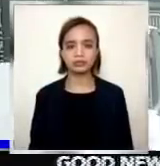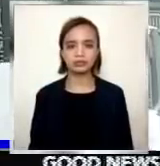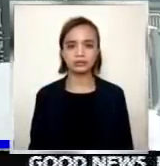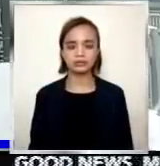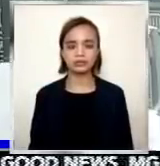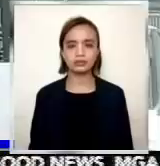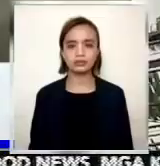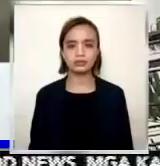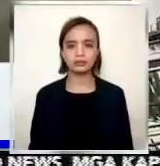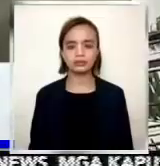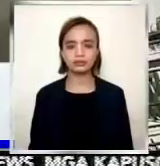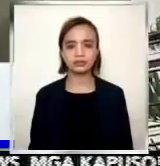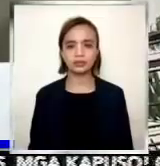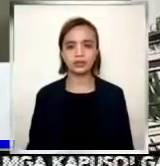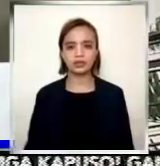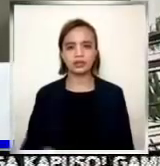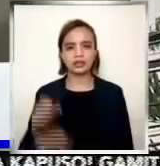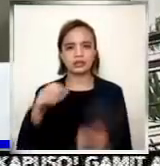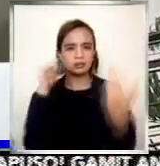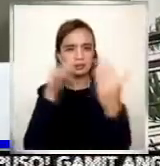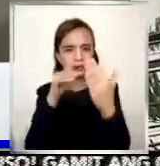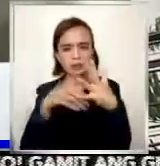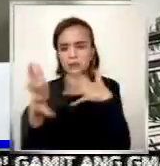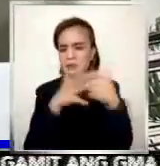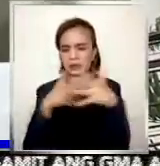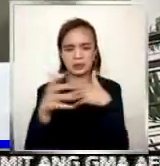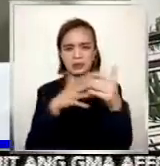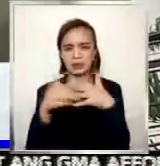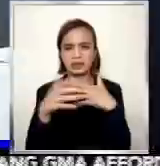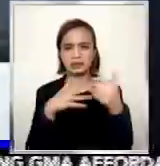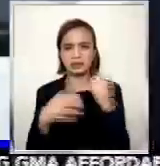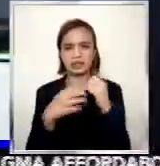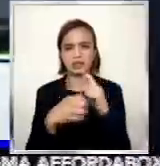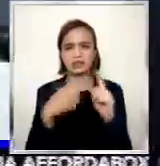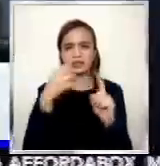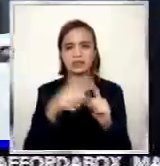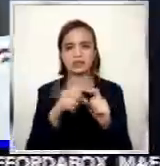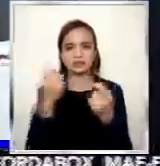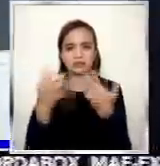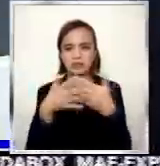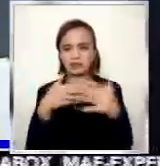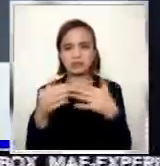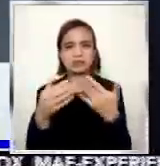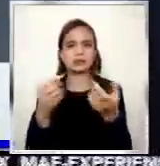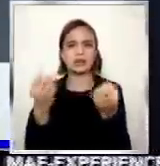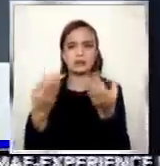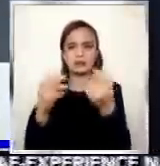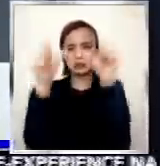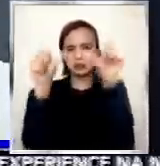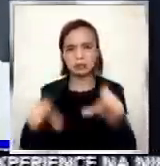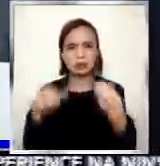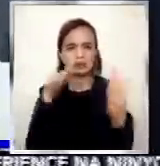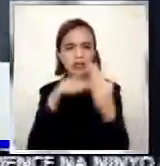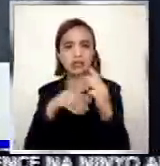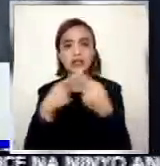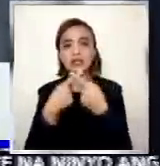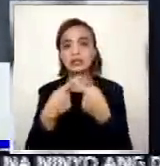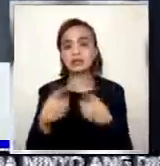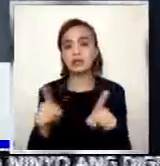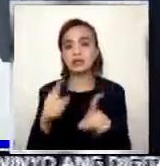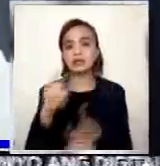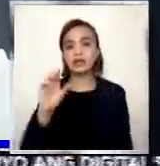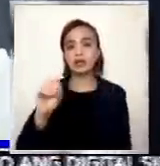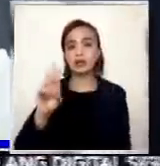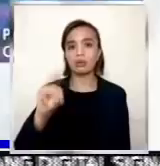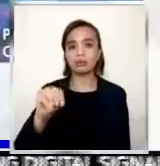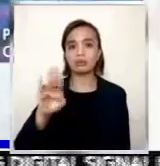Punahin, batikusin at kahit pa kuyugin siya sa social media, hindi raw magpapatinag si Ombudsman Samuel Martires sa